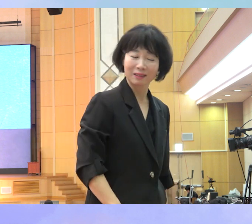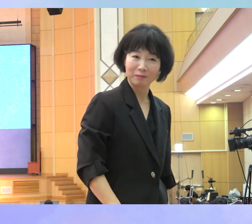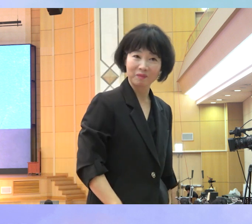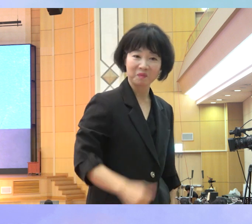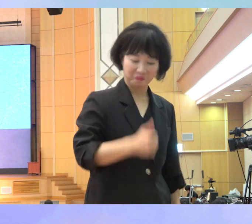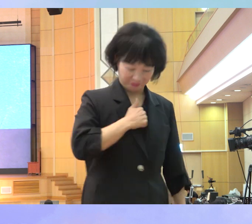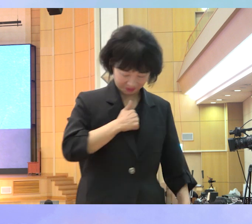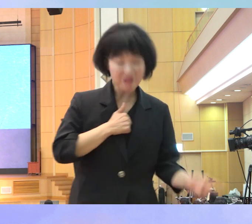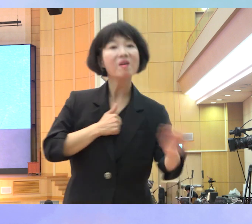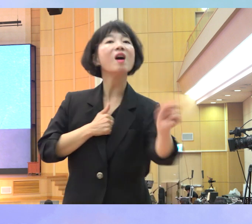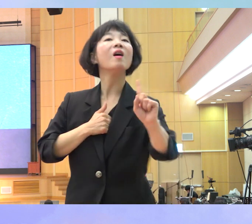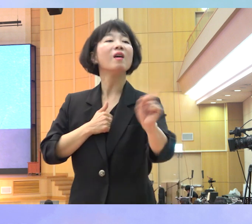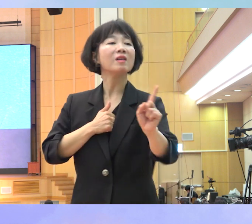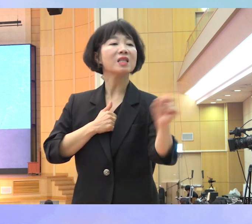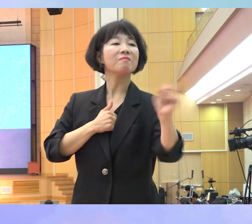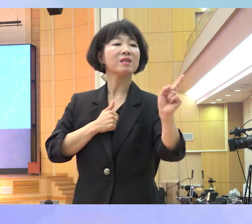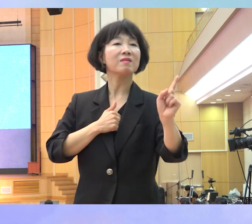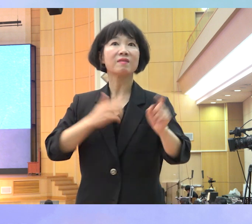대통령